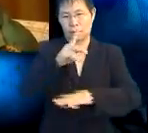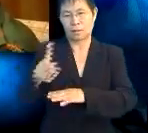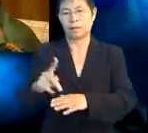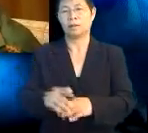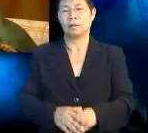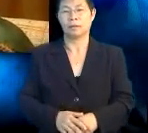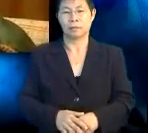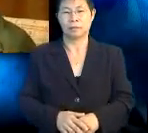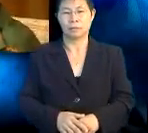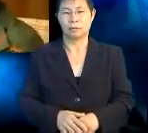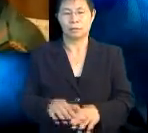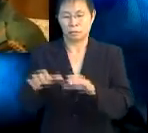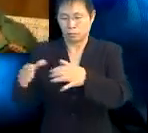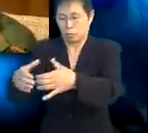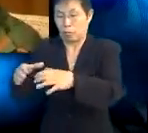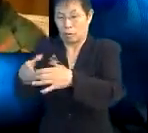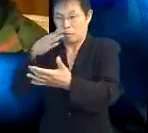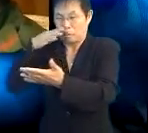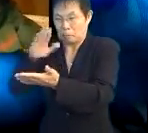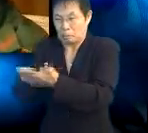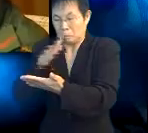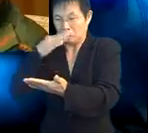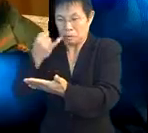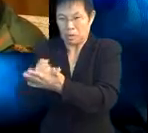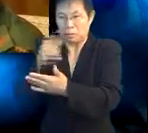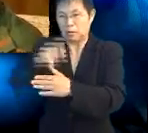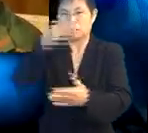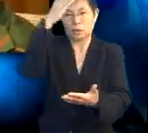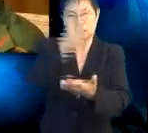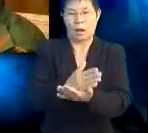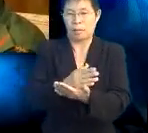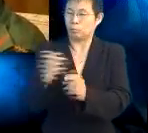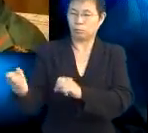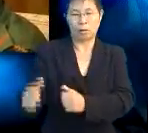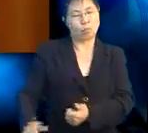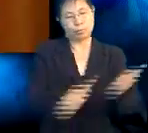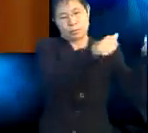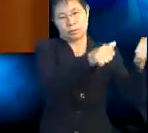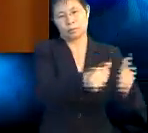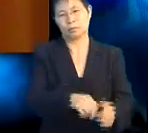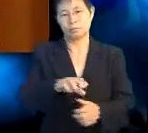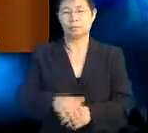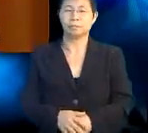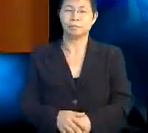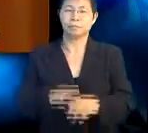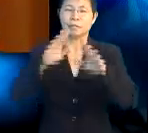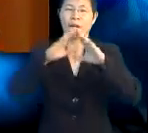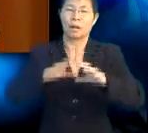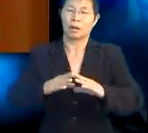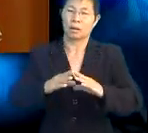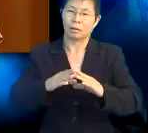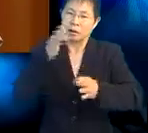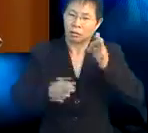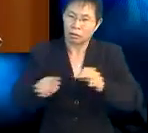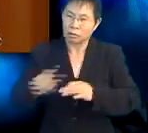Malah komplot penjahat itu pula mesti dihapuskan, ayah. Abang Mat, habis Murad, kalau kau tak